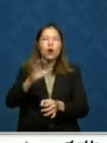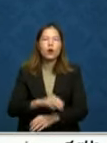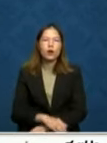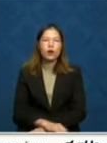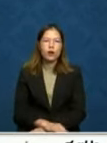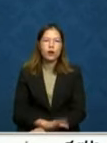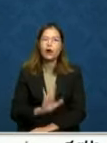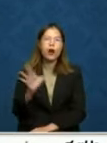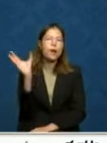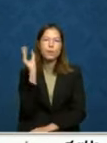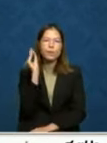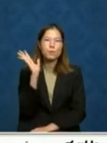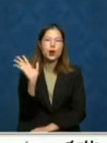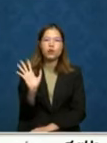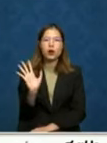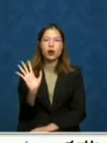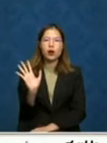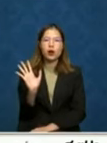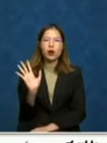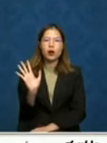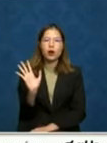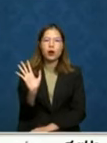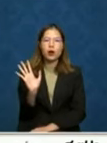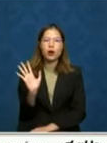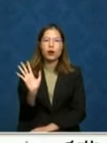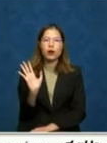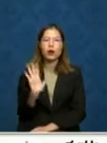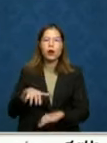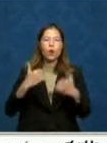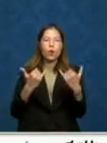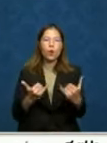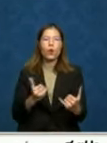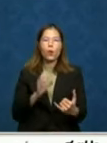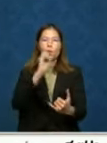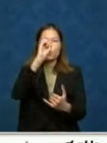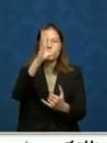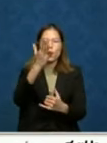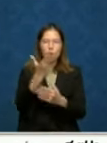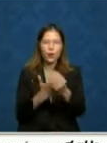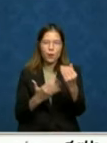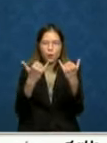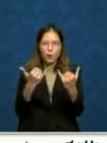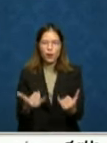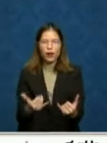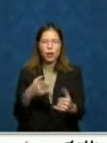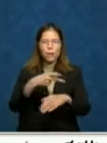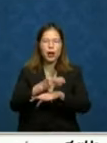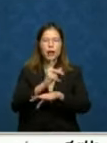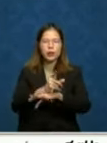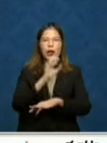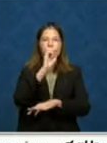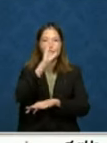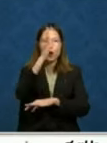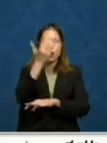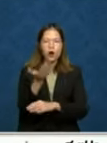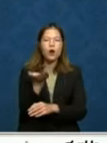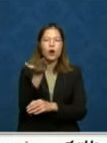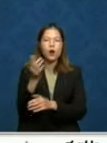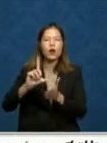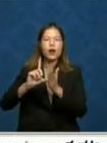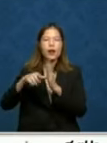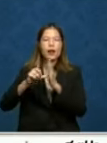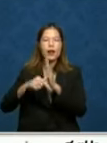เขาก็ไม่ฟังครับดังนั้นวันนี้ก็ขอญาติสภาแห่งนี้ขอญาติท่านประธานขออนุญาตท่านเลข